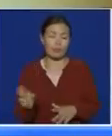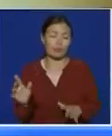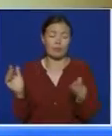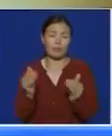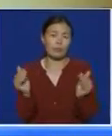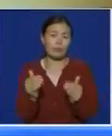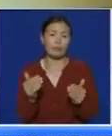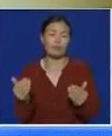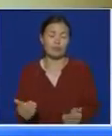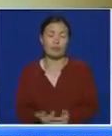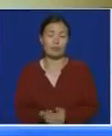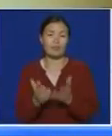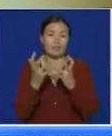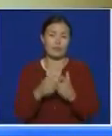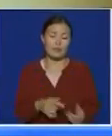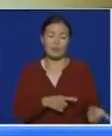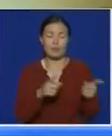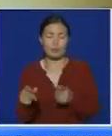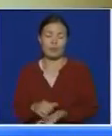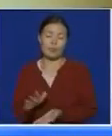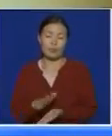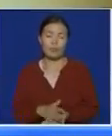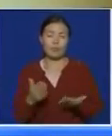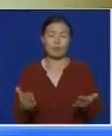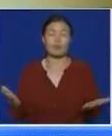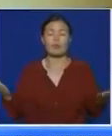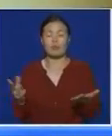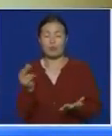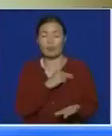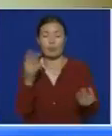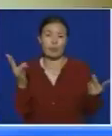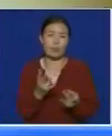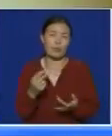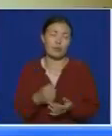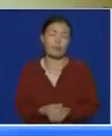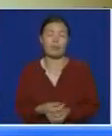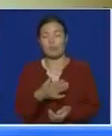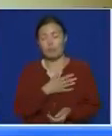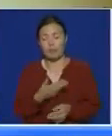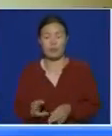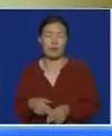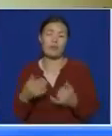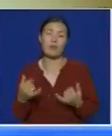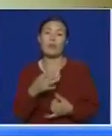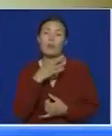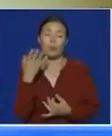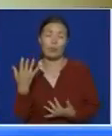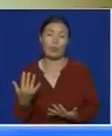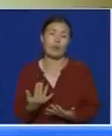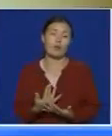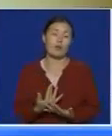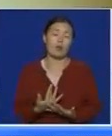колледж кітапханаларын цифрлық Қазақстанға енгізу үшін қандай жұмыс істеу керек? Бізде қазір көп